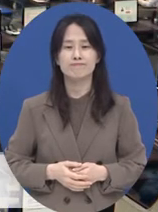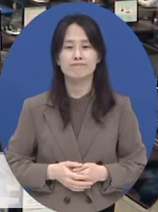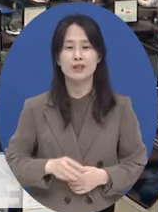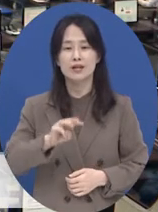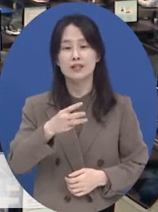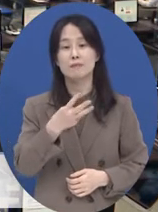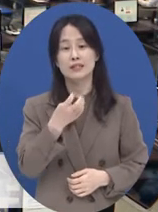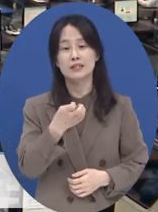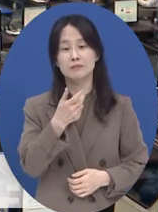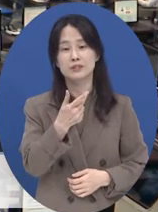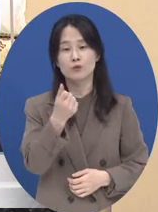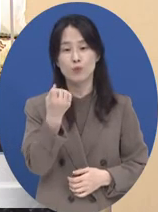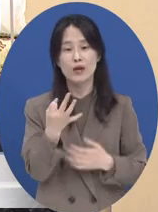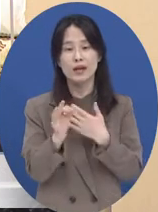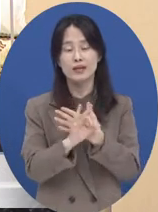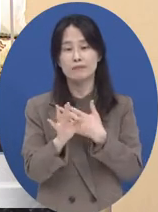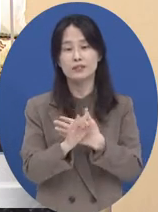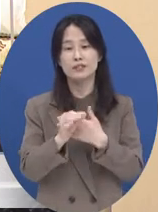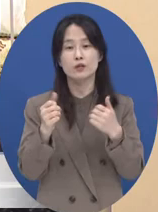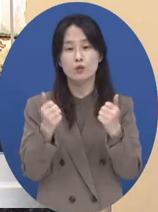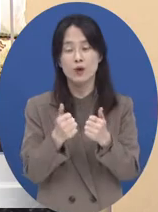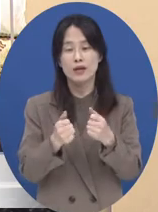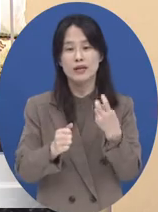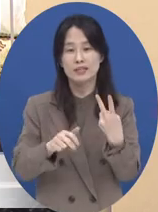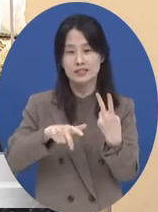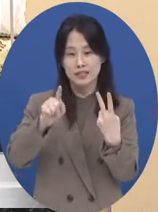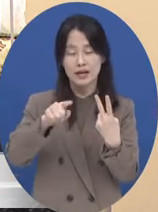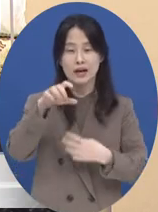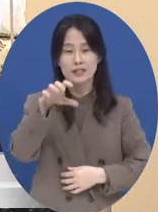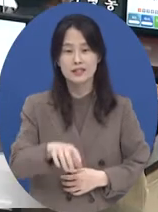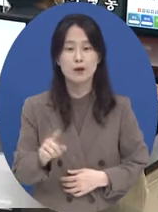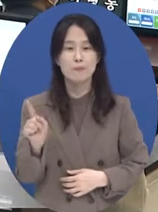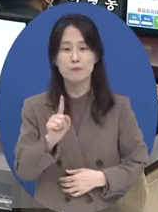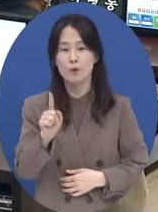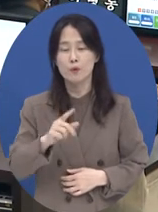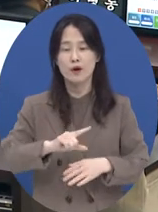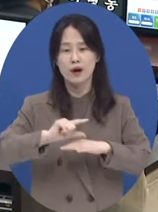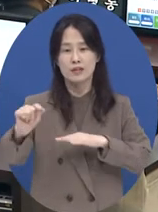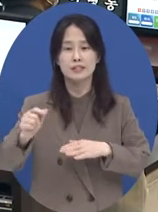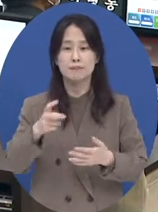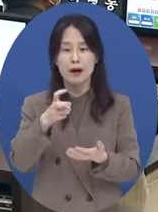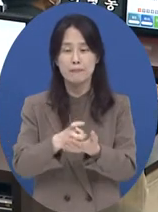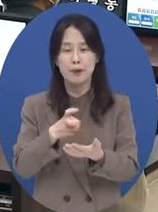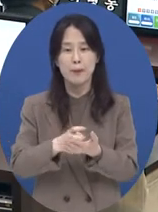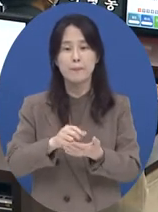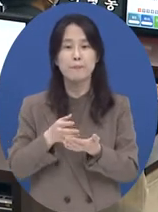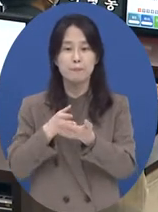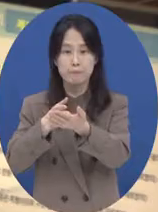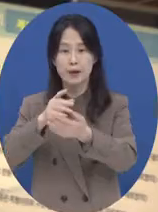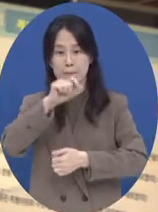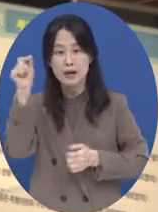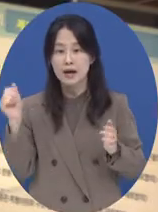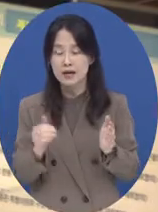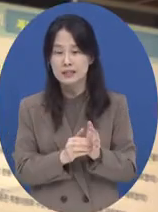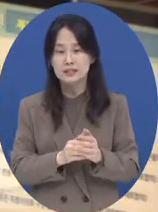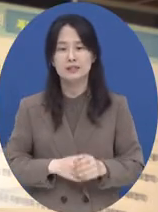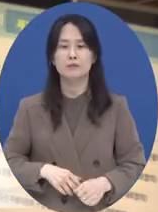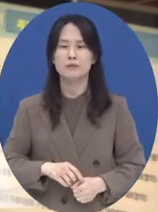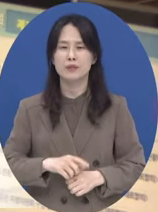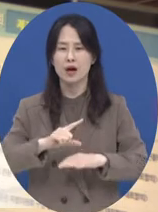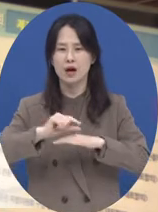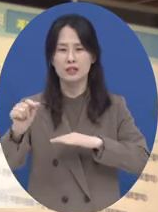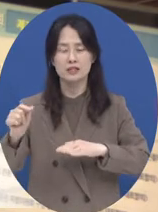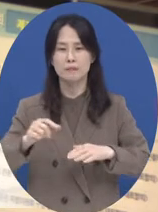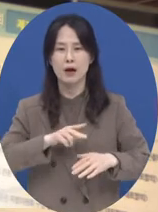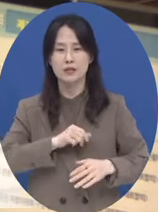경기도의회 제347회 임시회 2차 본회의에서는 지방의회법 제정 촉구 건의안이 통과됐습니다. 건의안에는 지방의회가